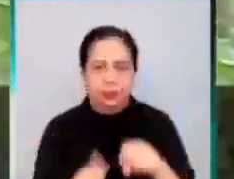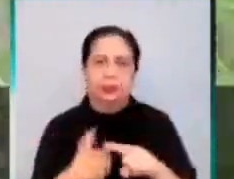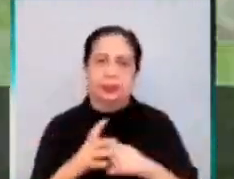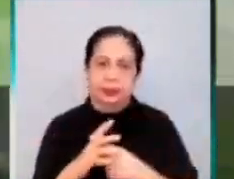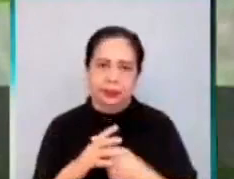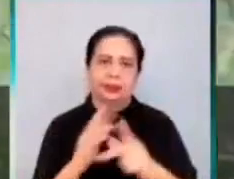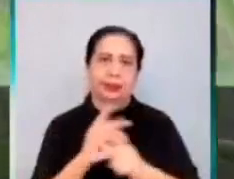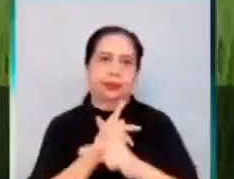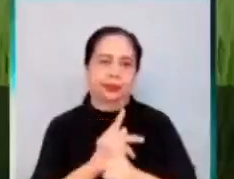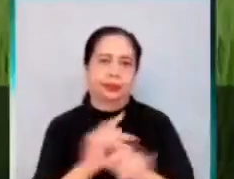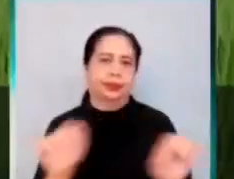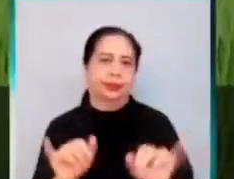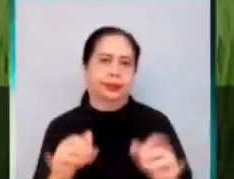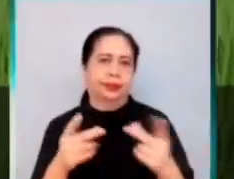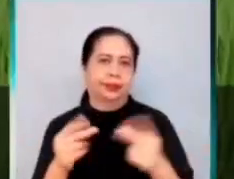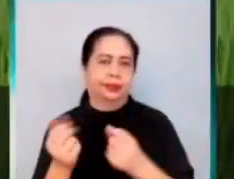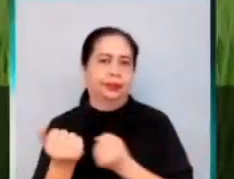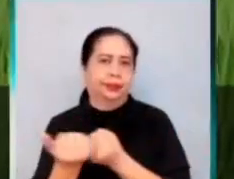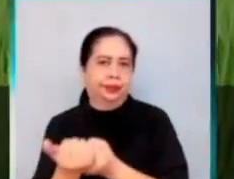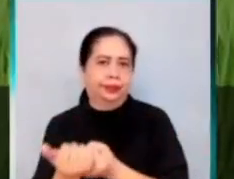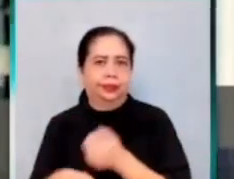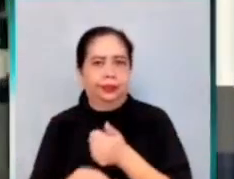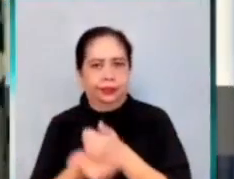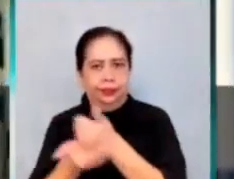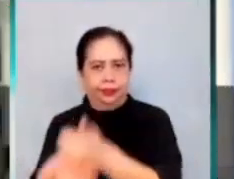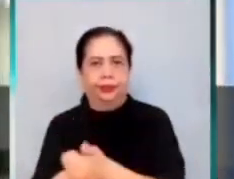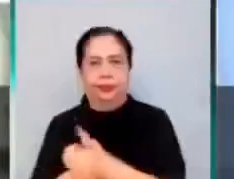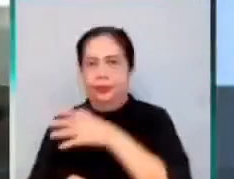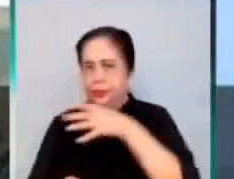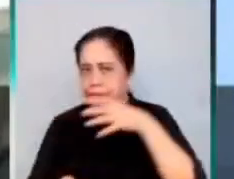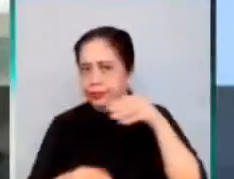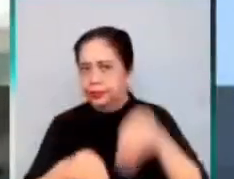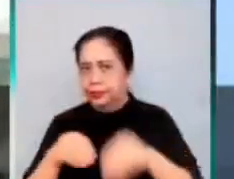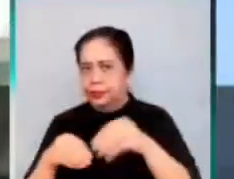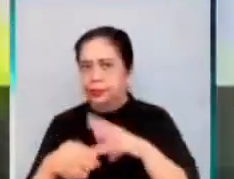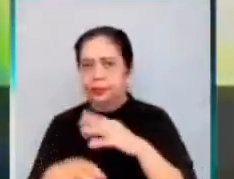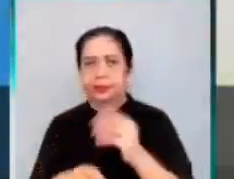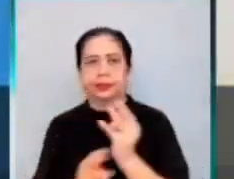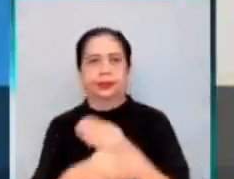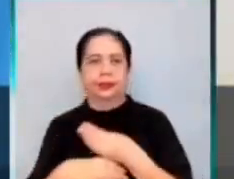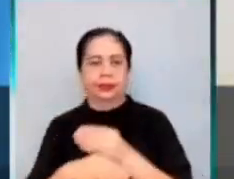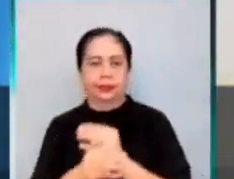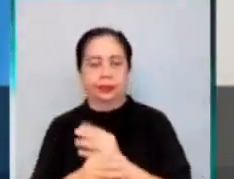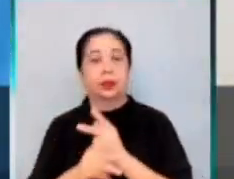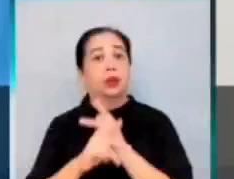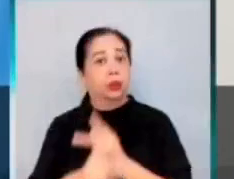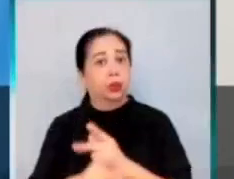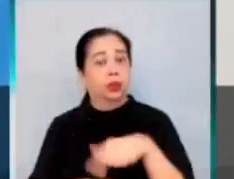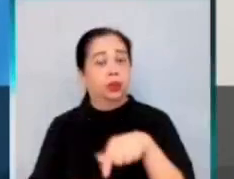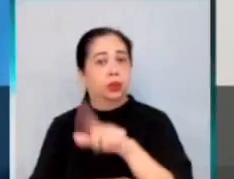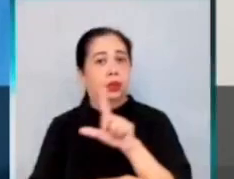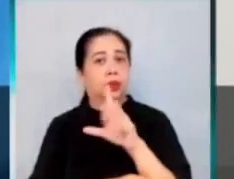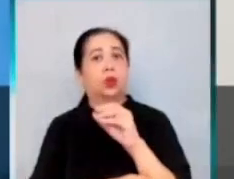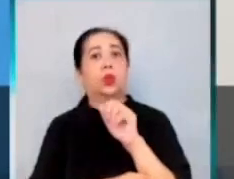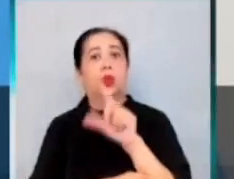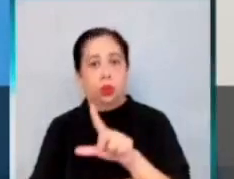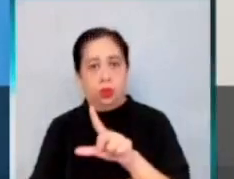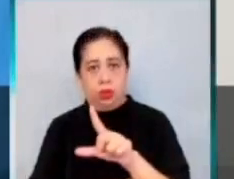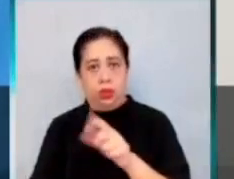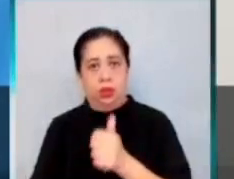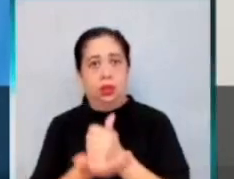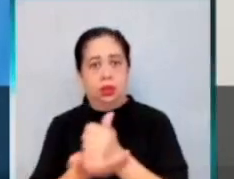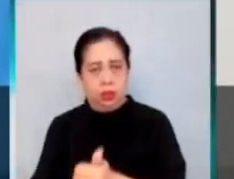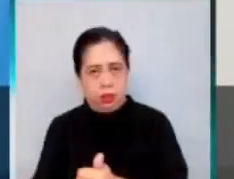tulad ng mga subsidiya sa sektor ng agrikultura at manufacturing. Protektahan ang lokal na agrikultura at industriya. Hindi liberalisasyon